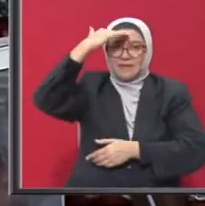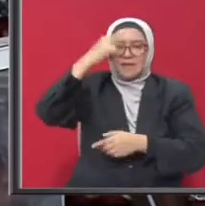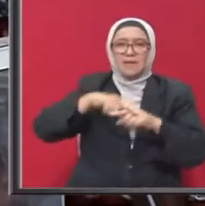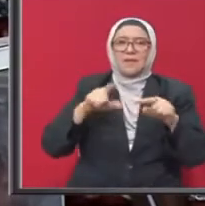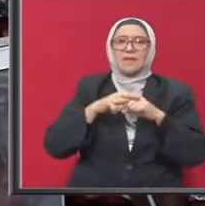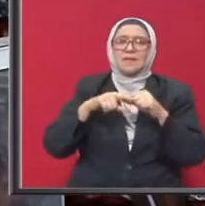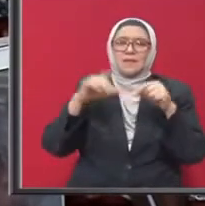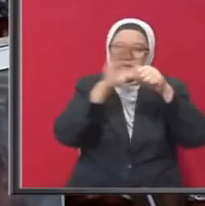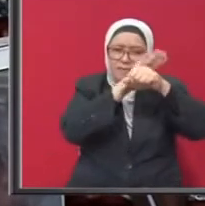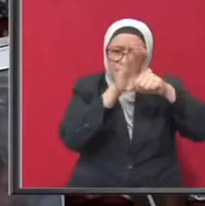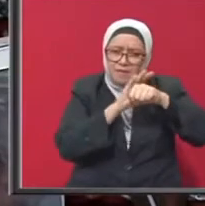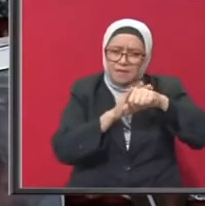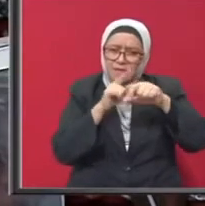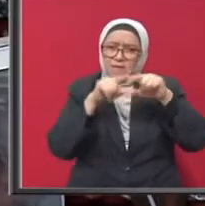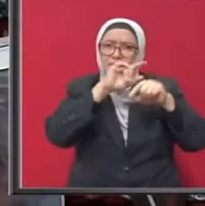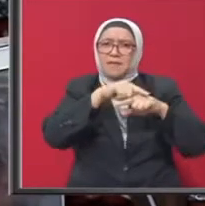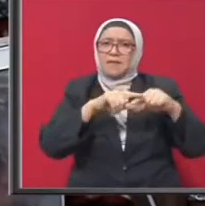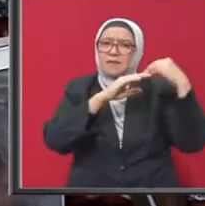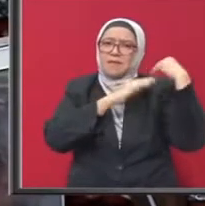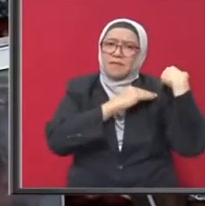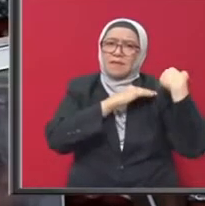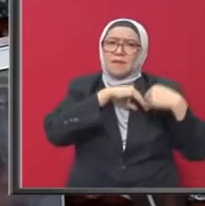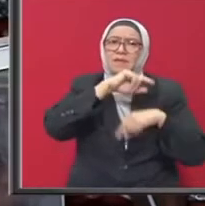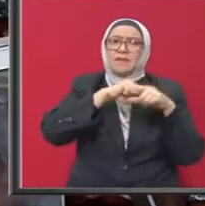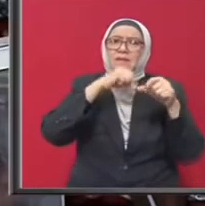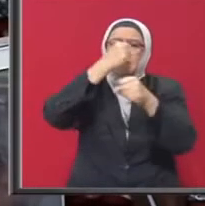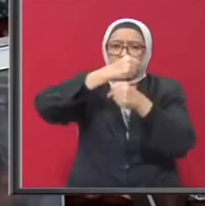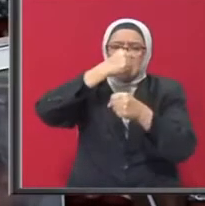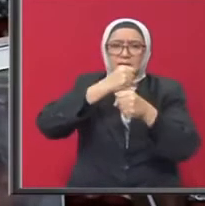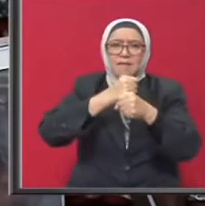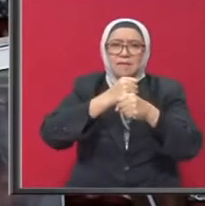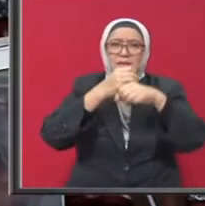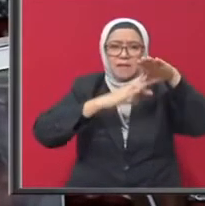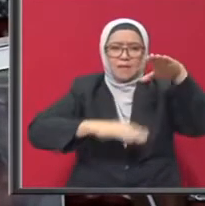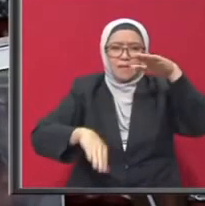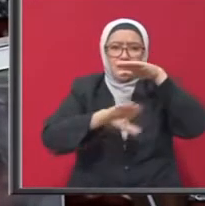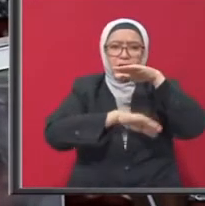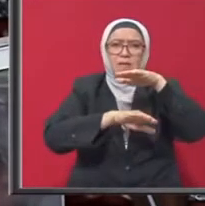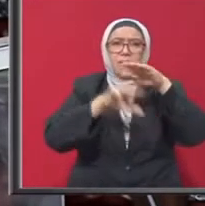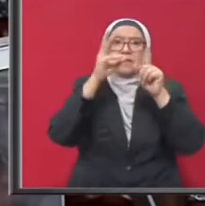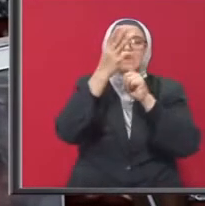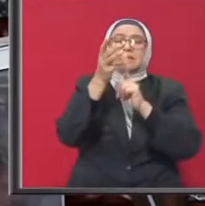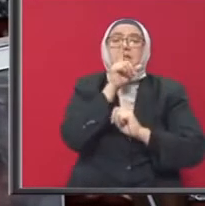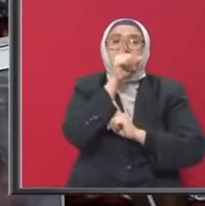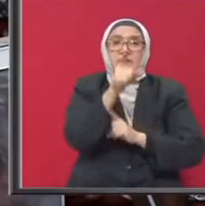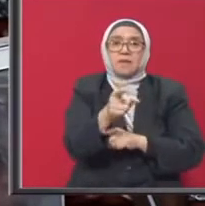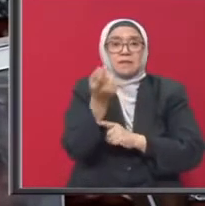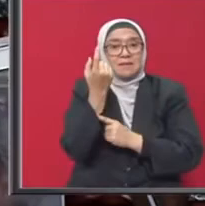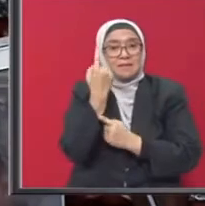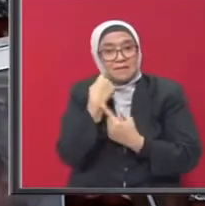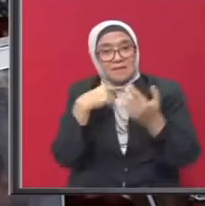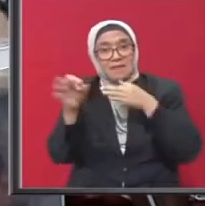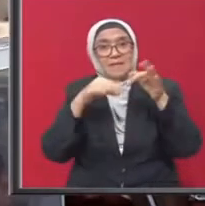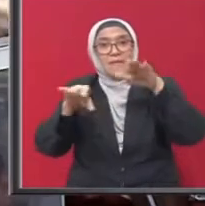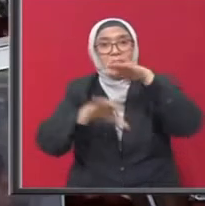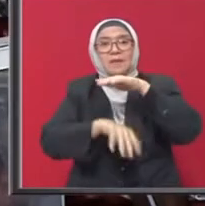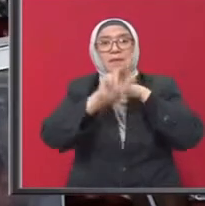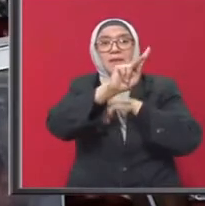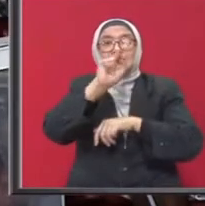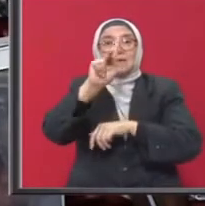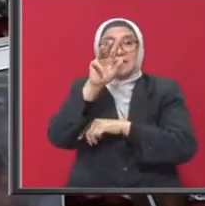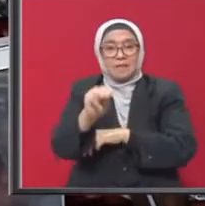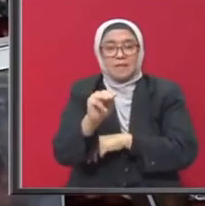jabatan jawatan daripada lebih jika ini adalah dibawah tanggungjawab Kementerian Kesehatan jadi kita sentiasa